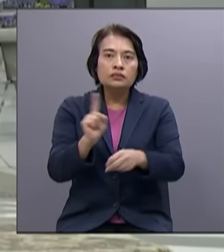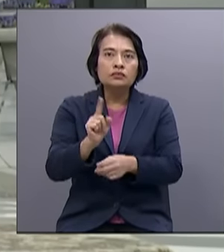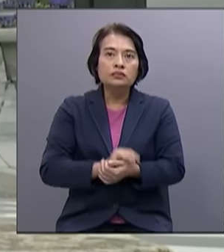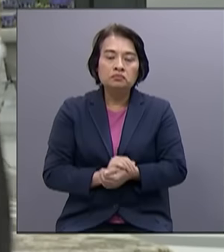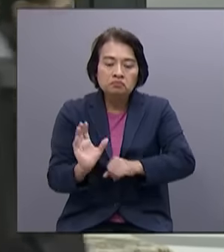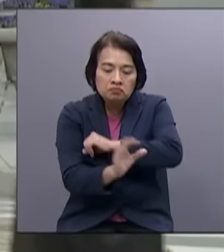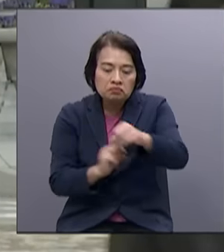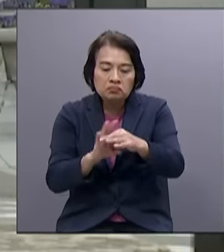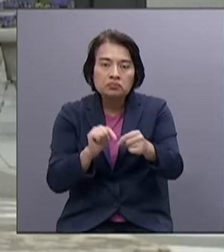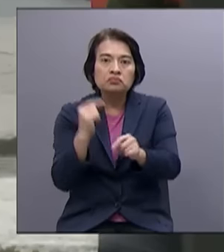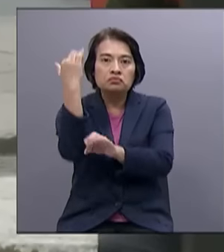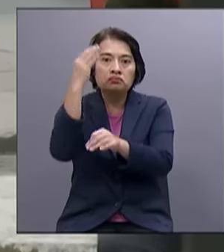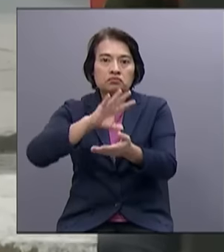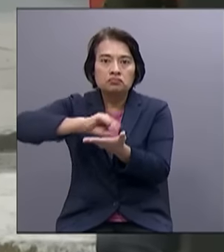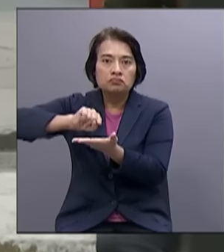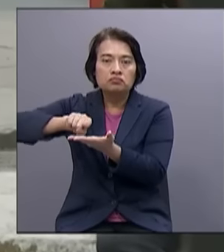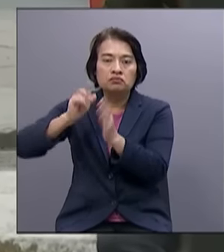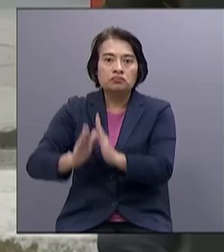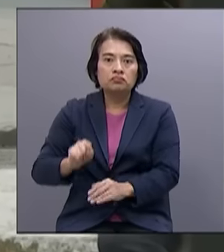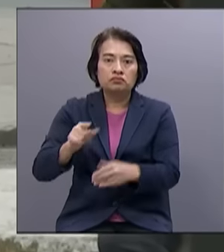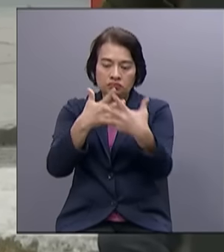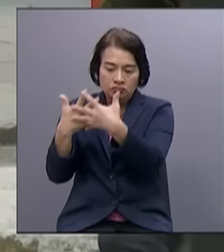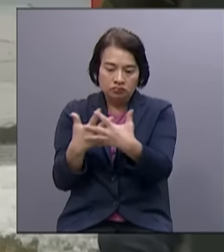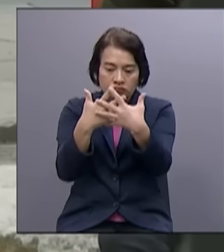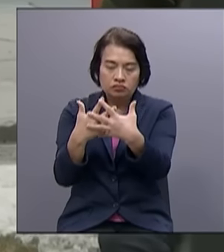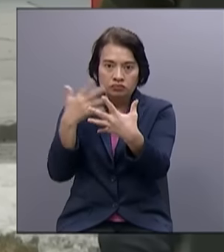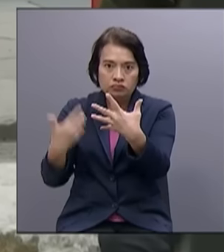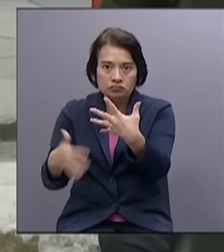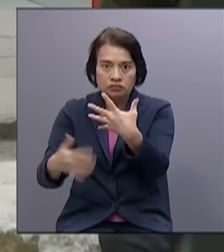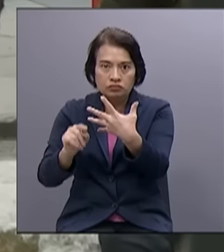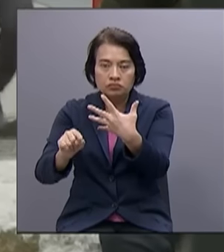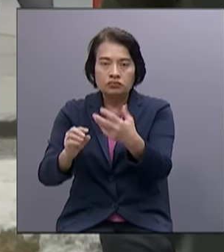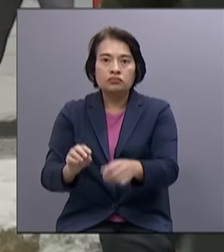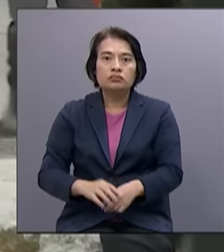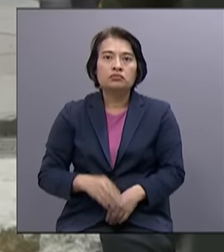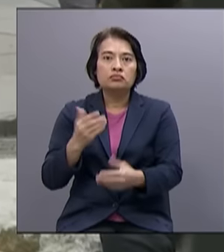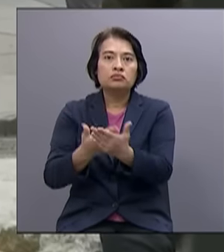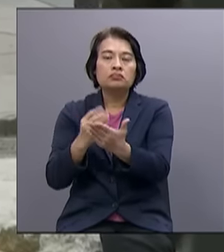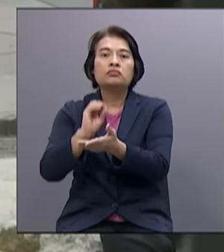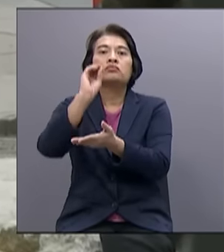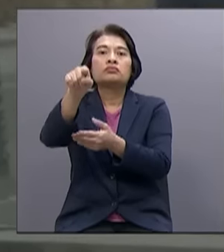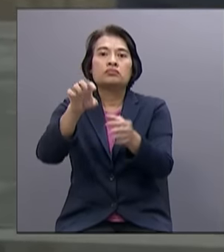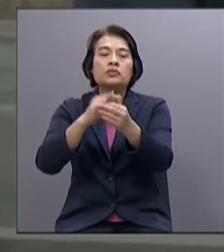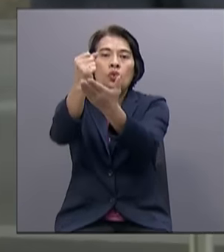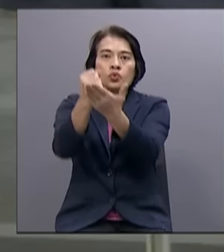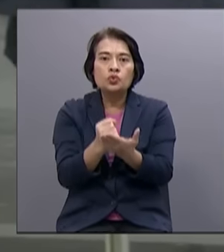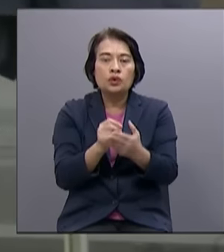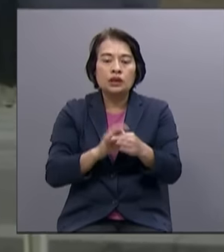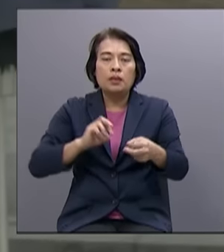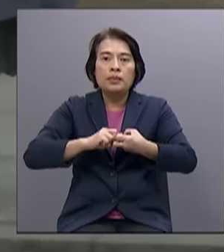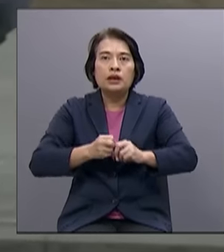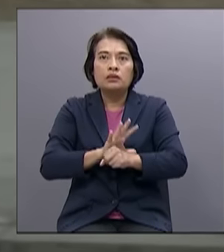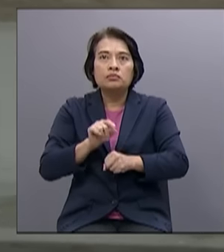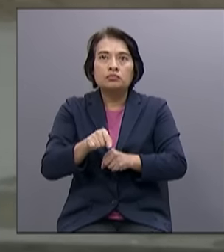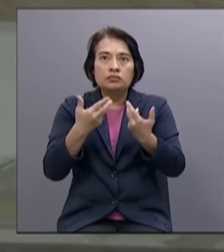เข้าคอมพิวเตอร์ของชาวอเมริกันนะคะแล้วก็จากนั้นค่ะก็จะส่งเรื่องของเงินช่วยเหลือเพื่อบรรเทาความเดือดร้อนจากการระบาดของโควิด-